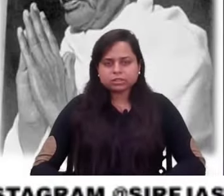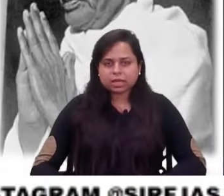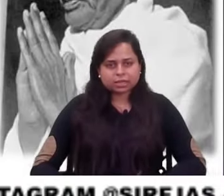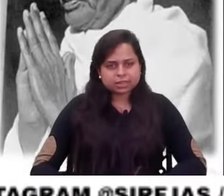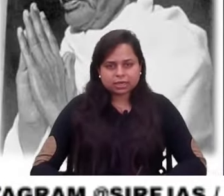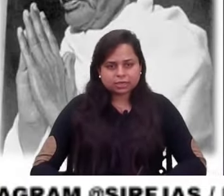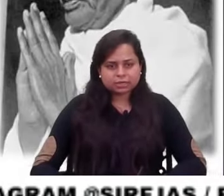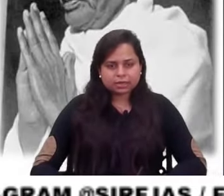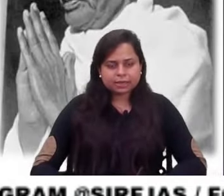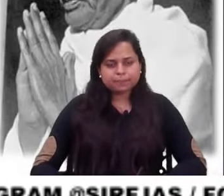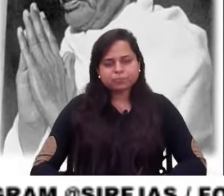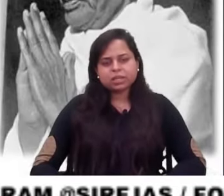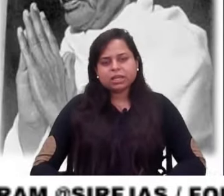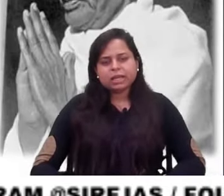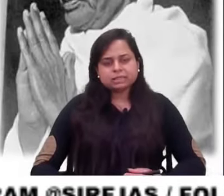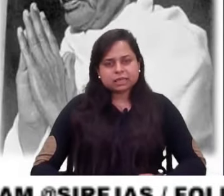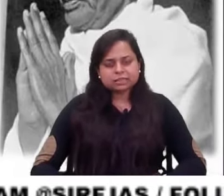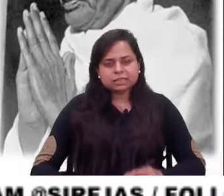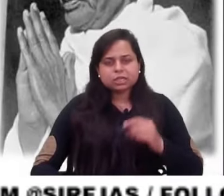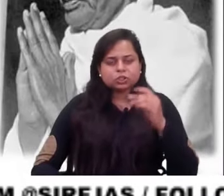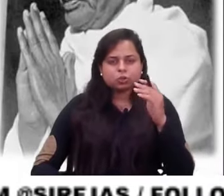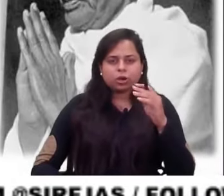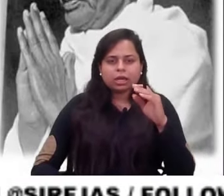सारे के सारे